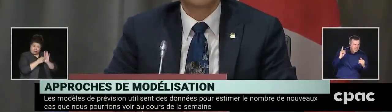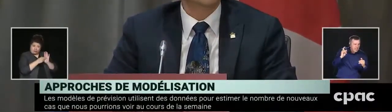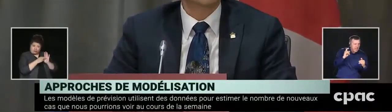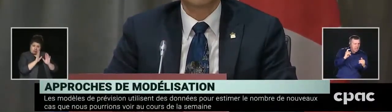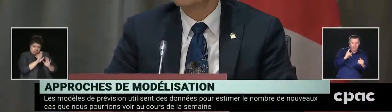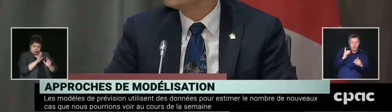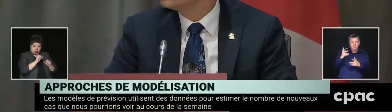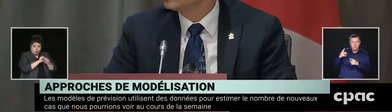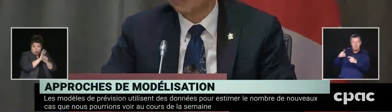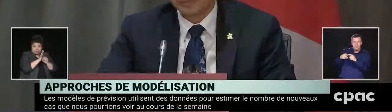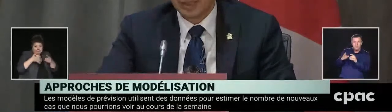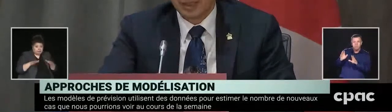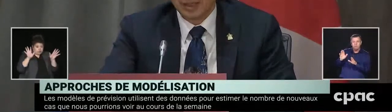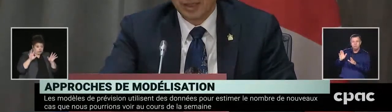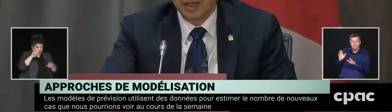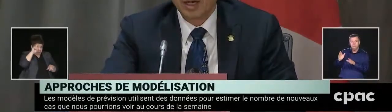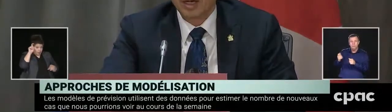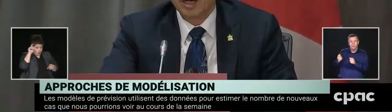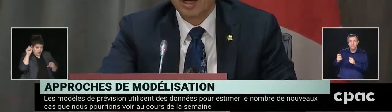Go ahead.